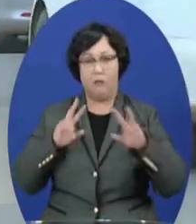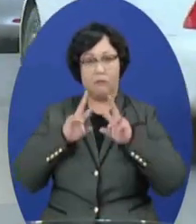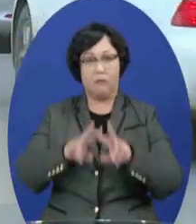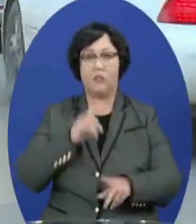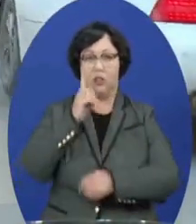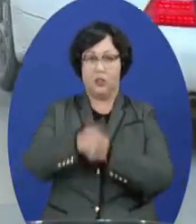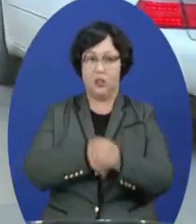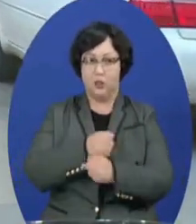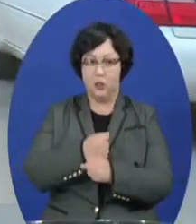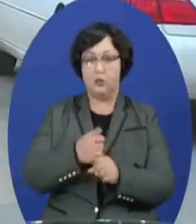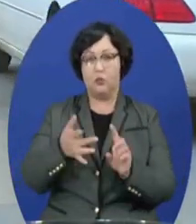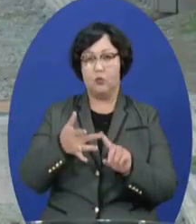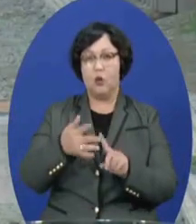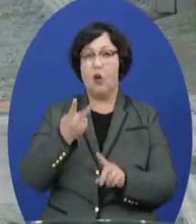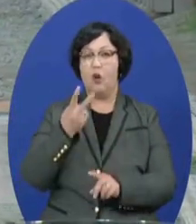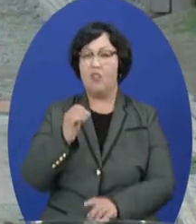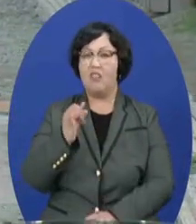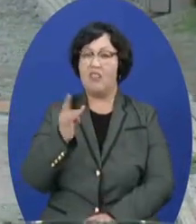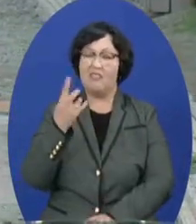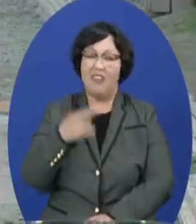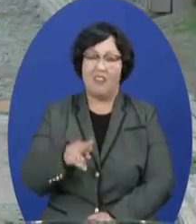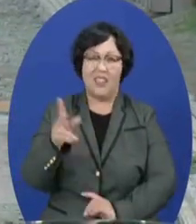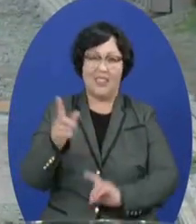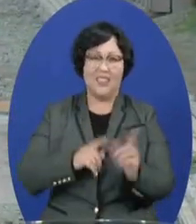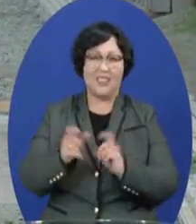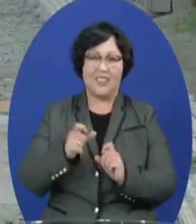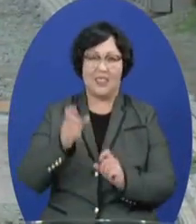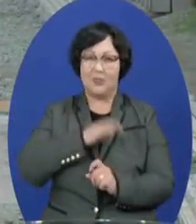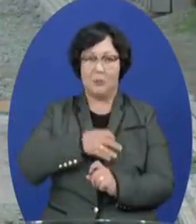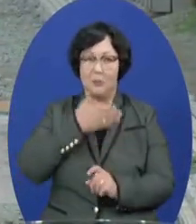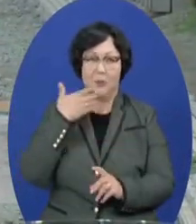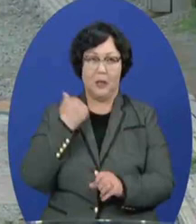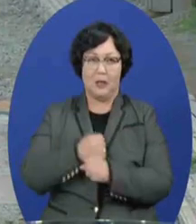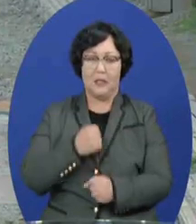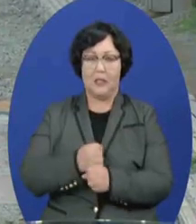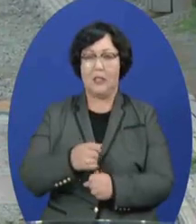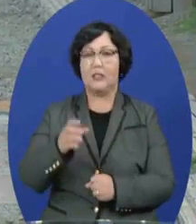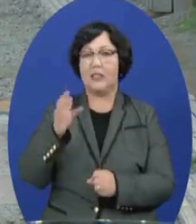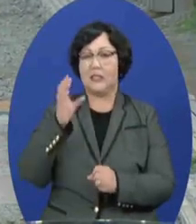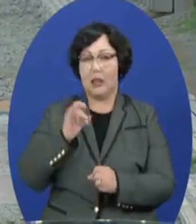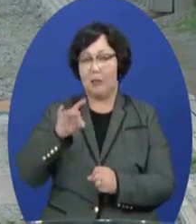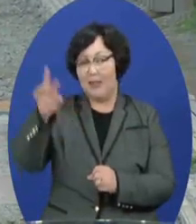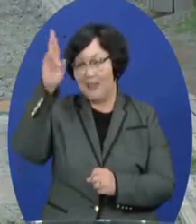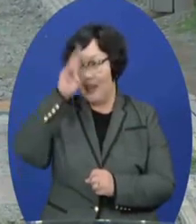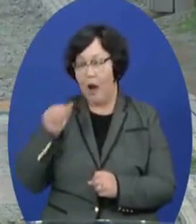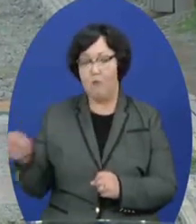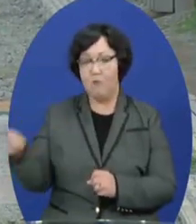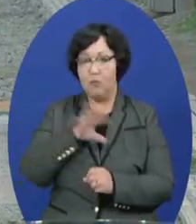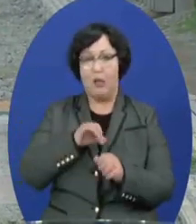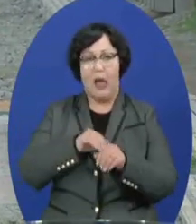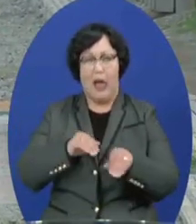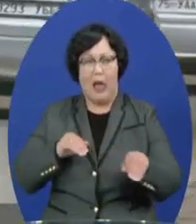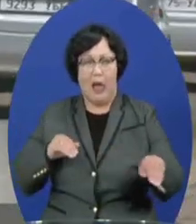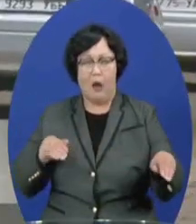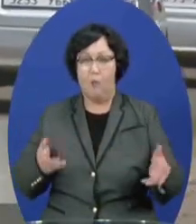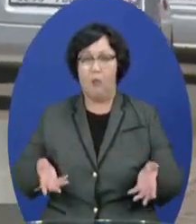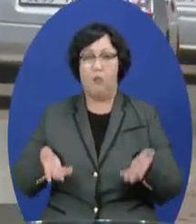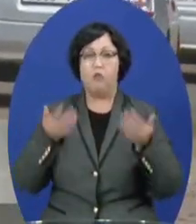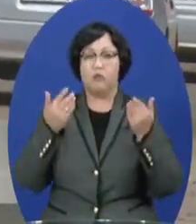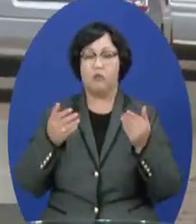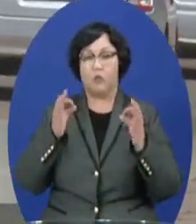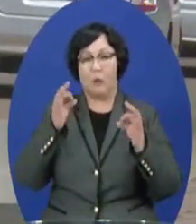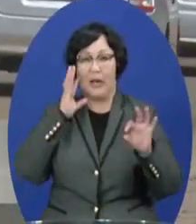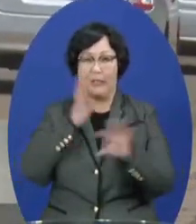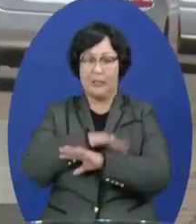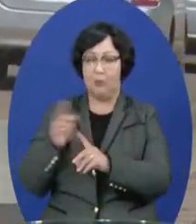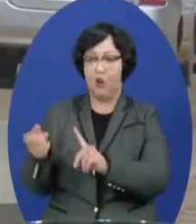дунджаар 20.80%-ийн эдийн засгийн алдагдлалд орох тооцоолол гарсан байна. Тиймээс салбар бүр төвчрлийг бууруулахын тулд уялдаа албатай ажиллах хэрэгтэй